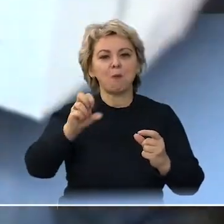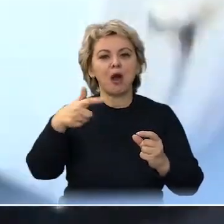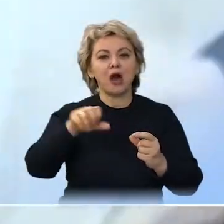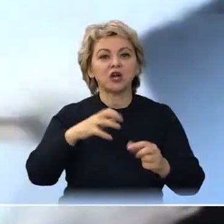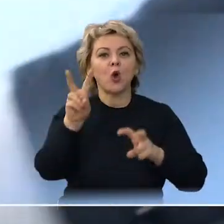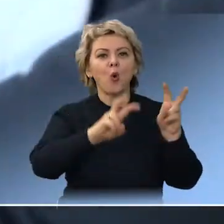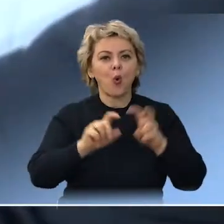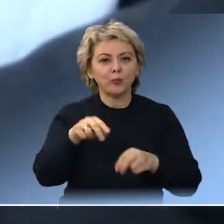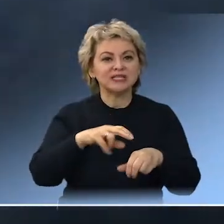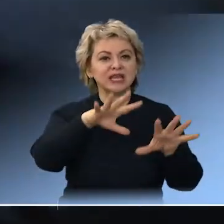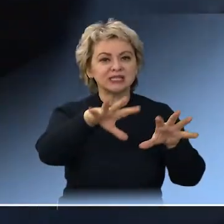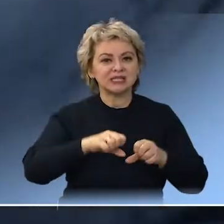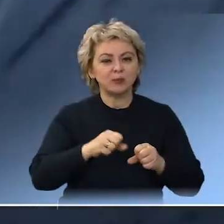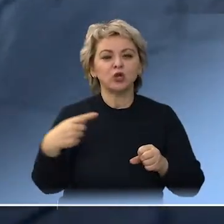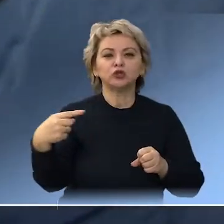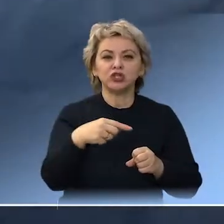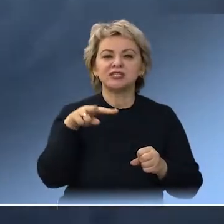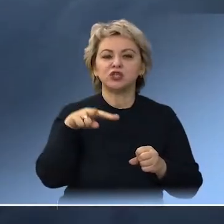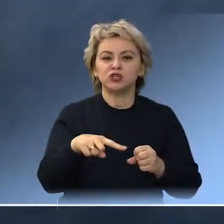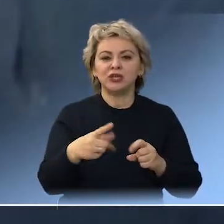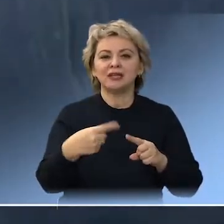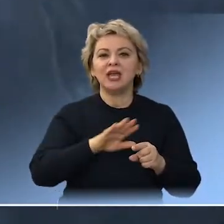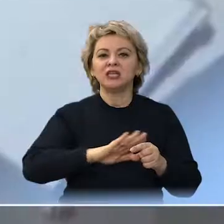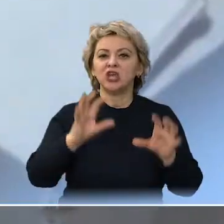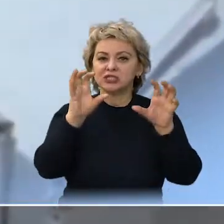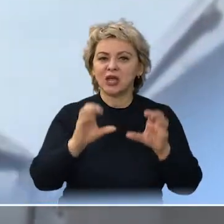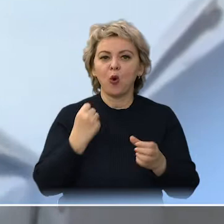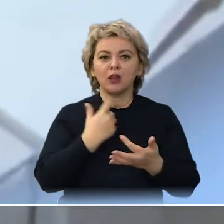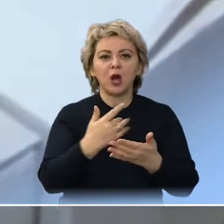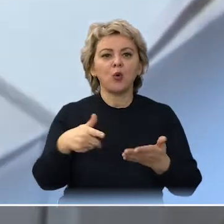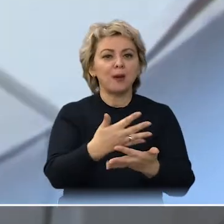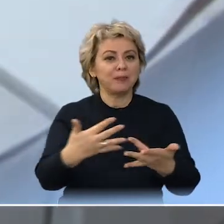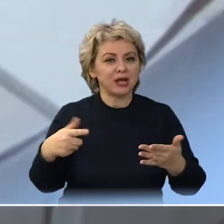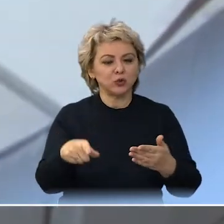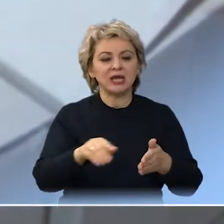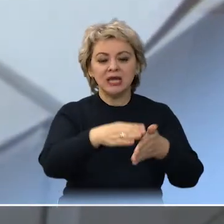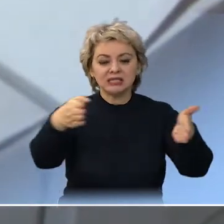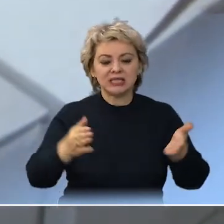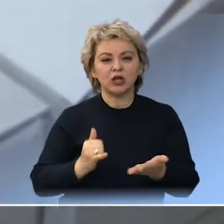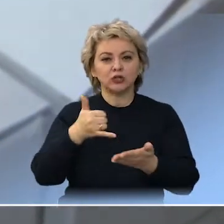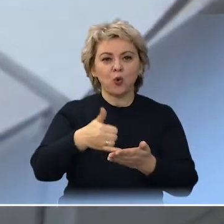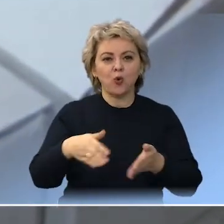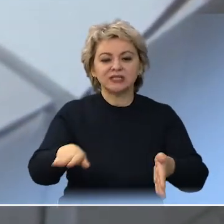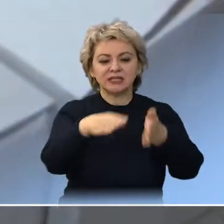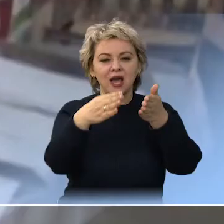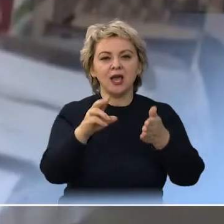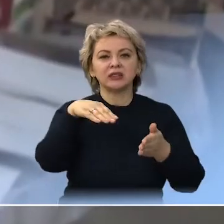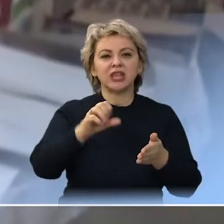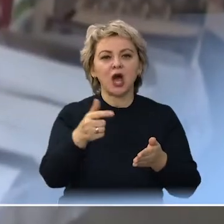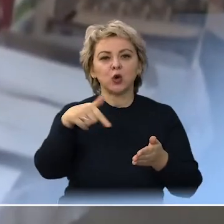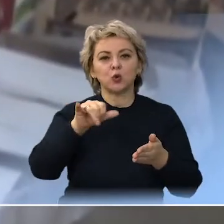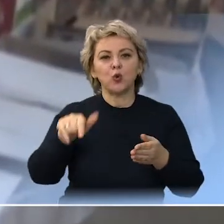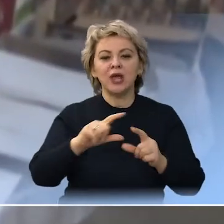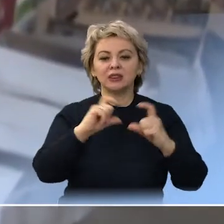обыска полицейские изъяли более 1000 литров нелицензированной алкогольной продукции, станки для розлива, пластиковую стеклянную тару, а